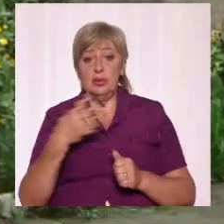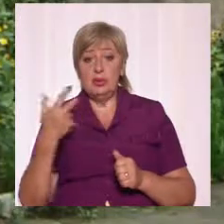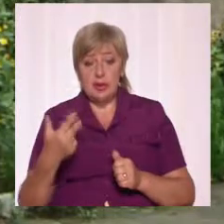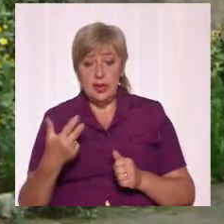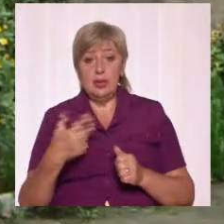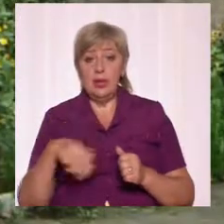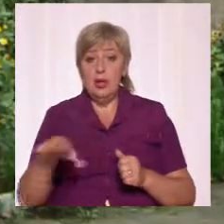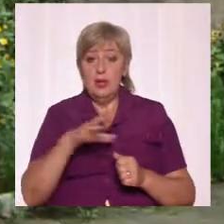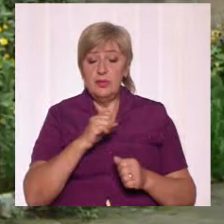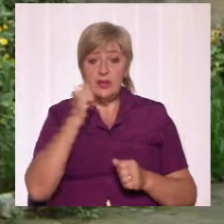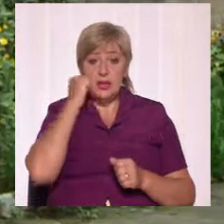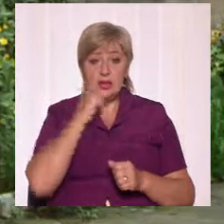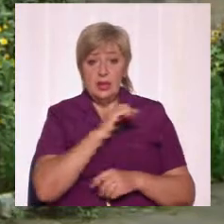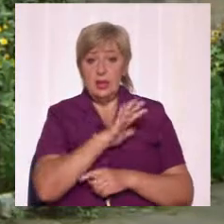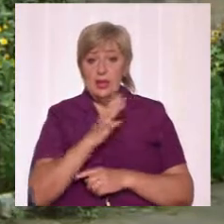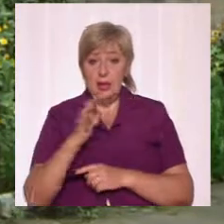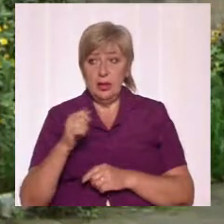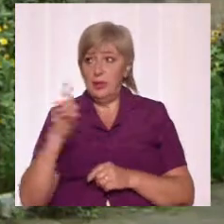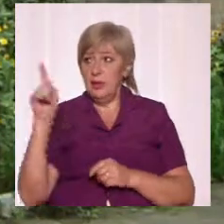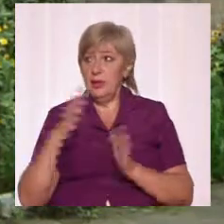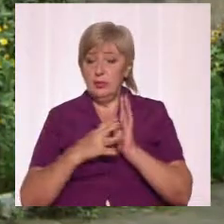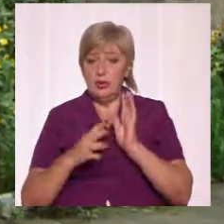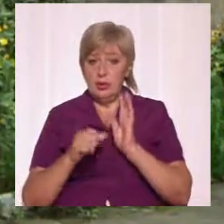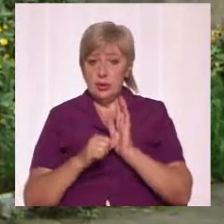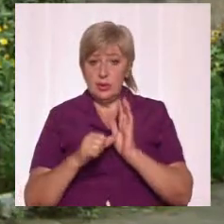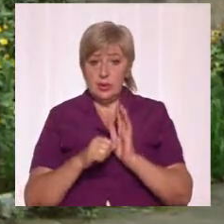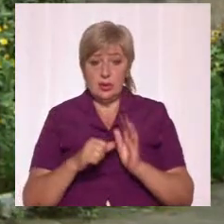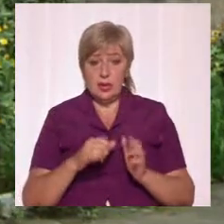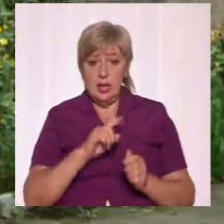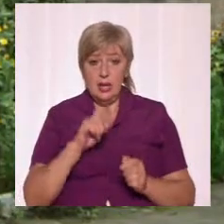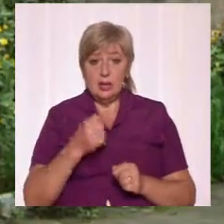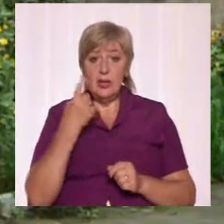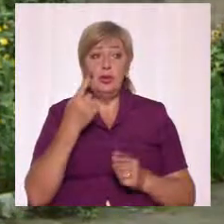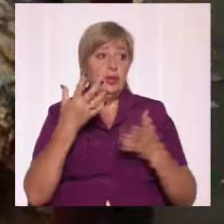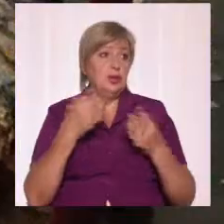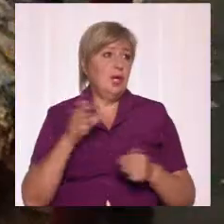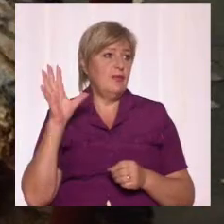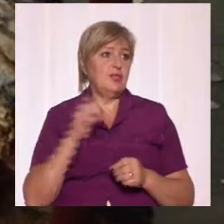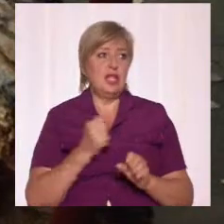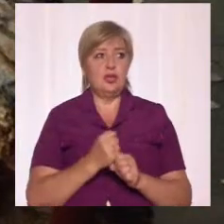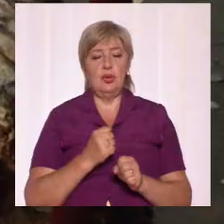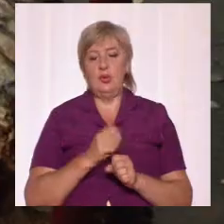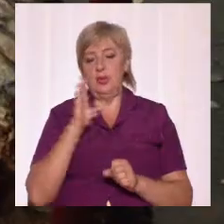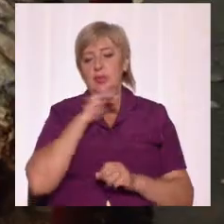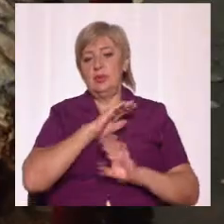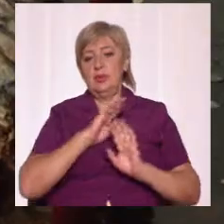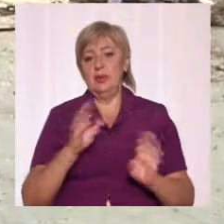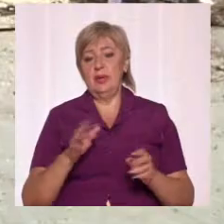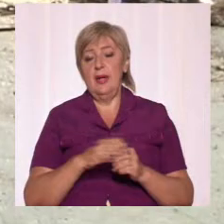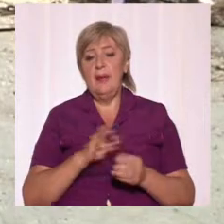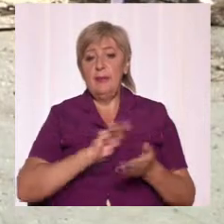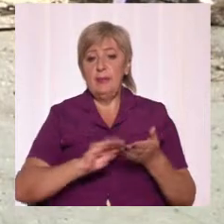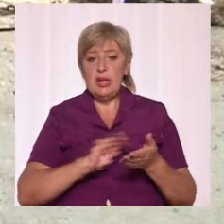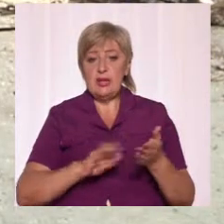всі критичні дерева, і там 96-й, і за один день все зробили. Писати заяву на